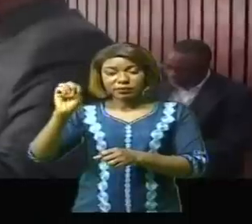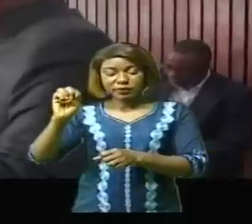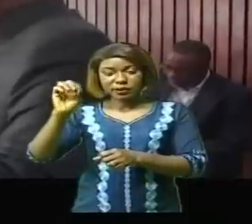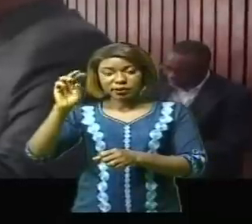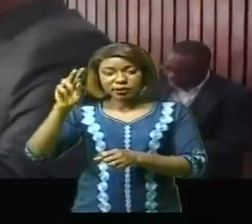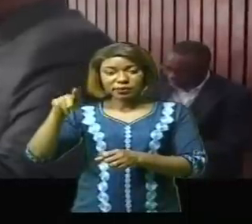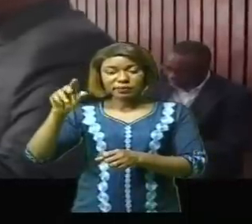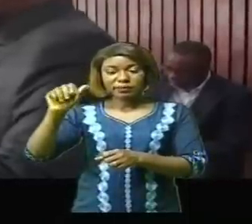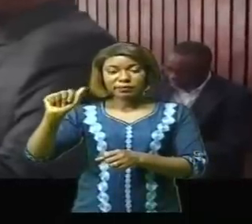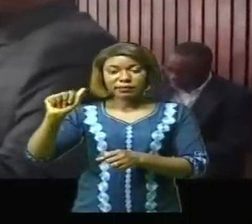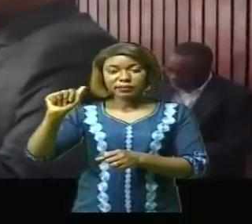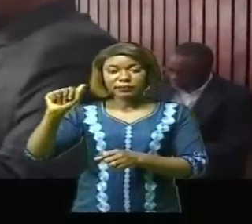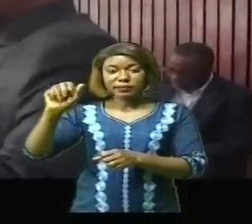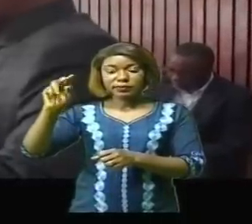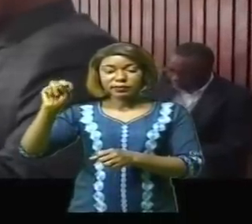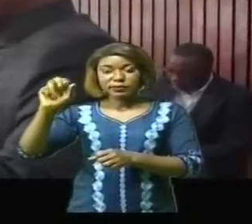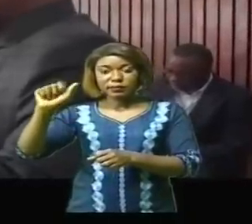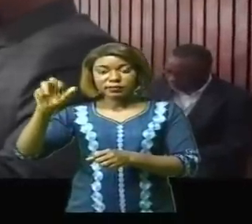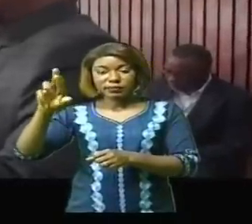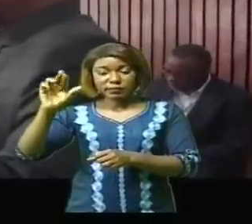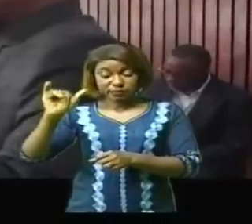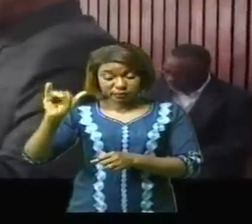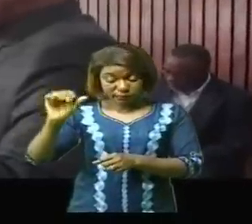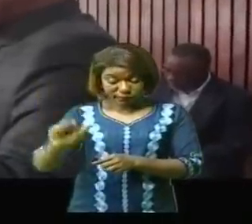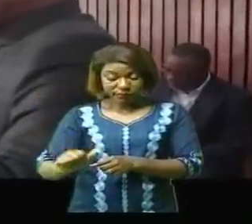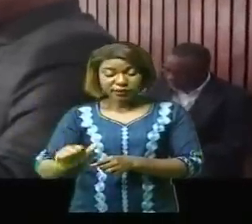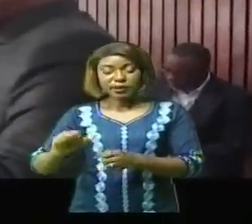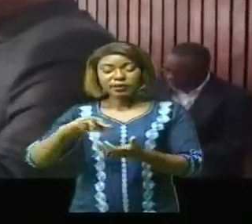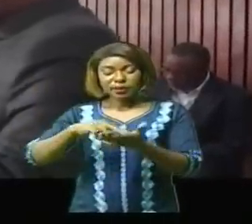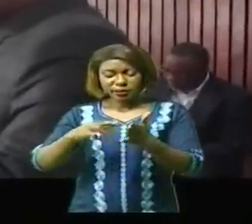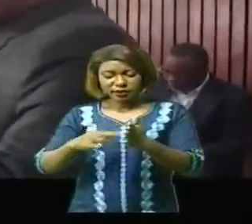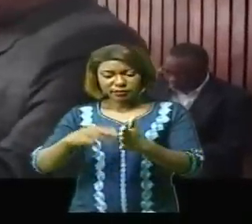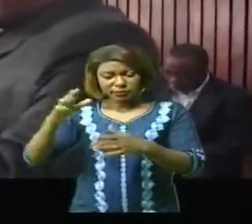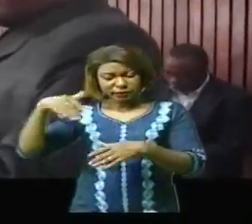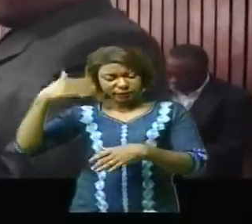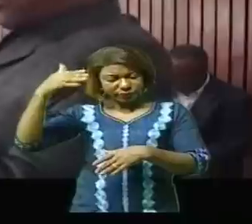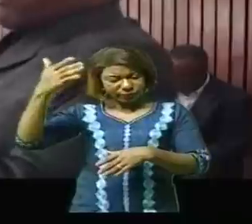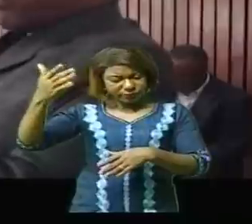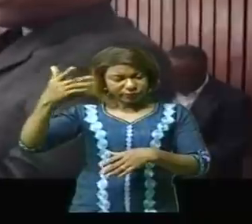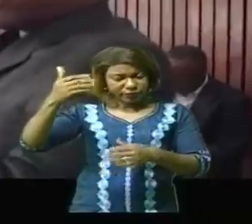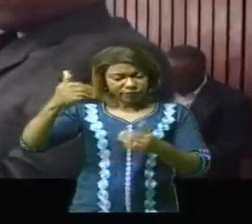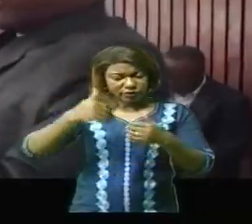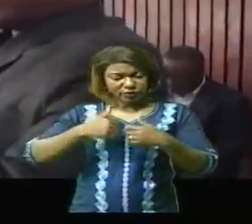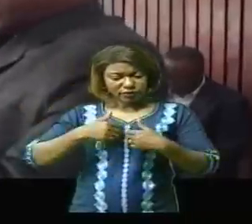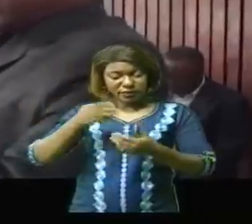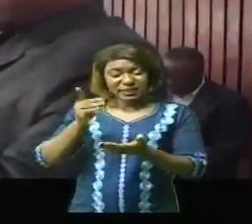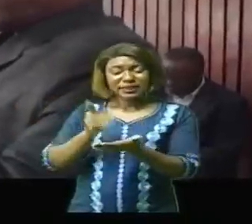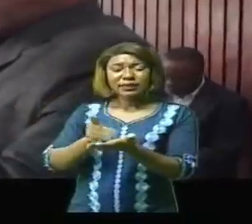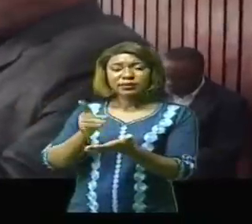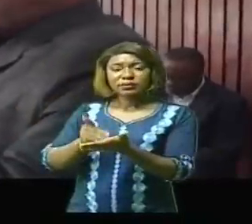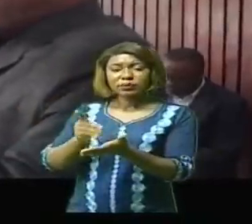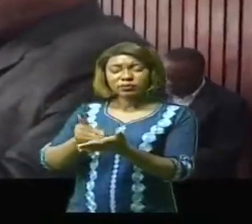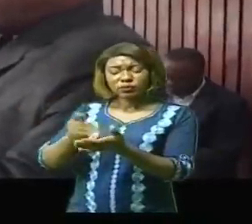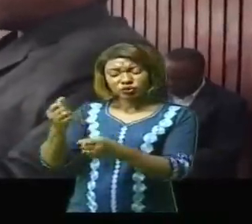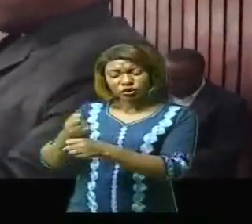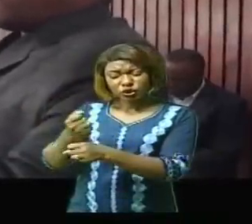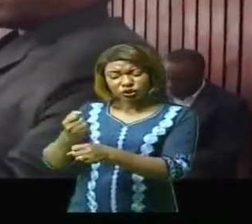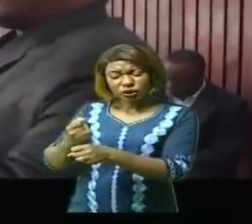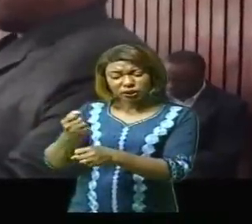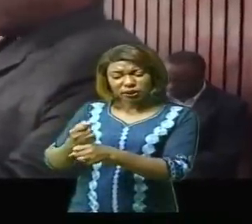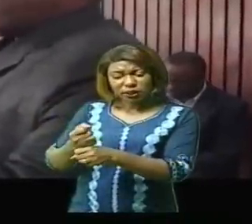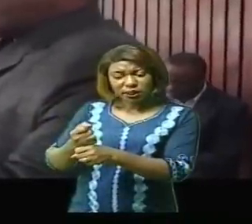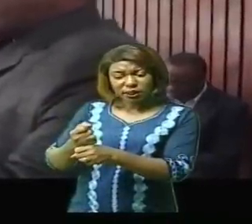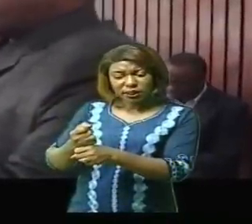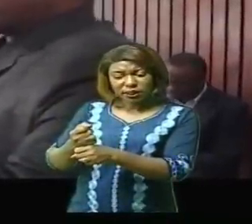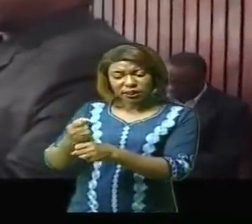Congolais. Pour que demain, cet esprit-là, d'avoir un diplôme pour chercher de l'emploi, plutôt avoir